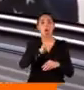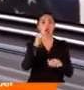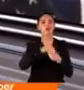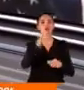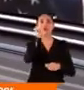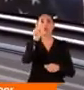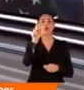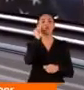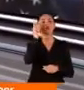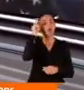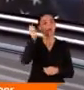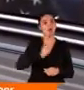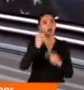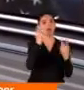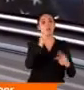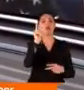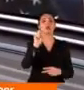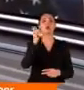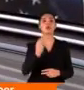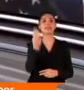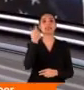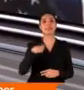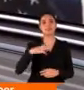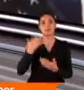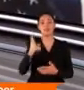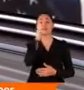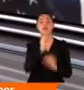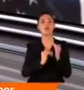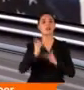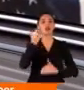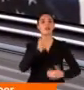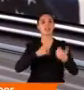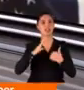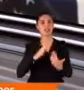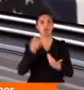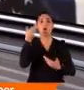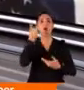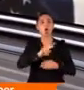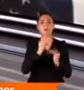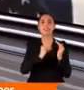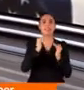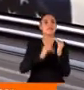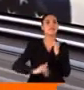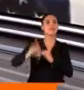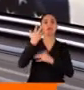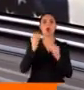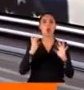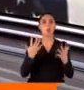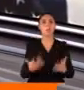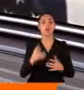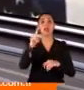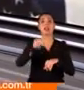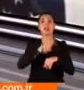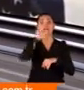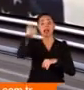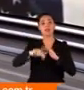Amerikan askeri, 97'si sivil. 200'ü aşkında yaralı var. Bu yüzden ölü sayısı artabilir. Saldırıdan saatler sonra